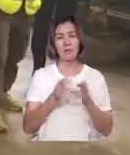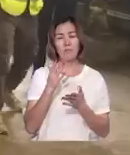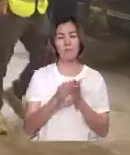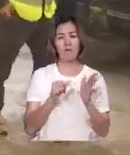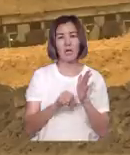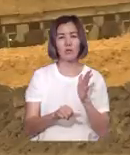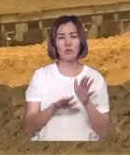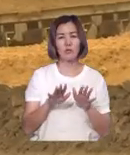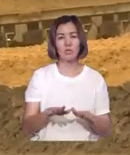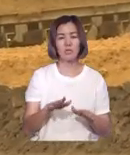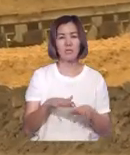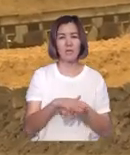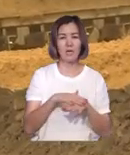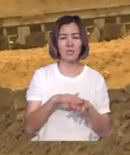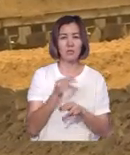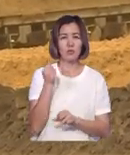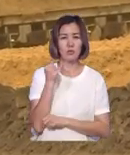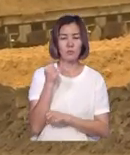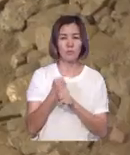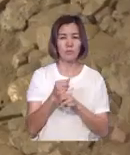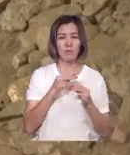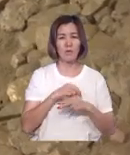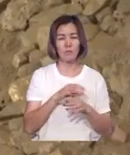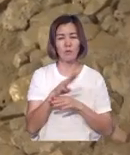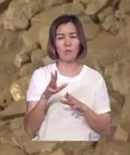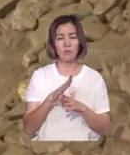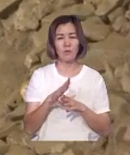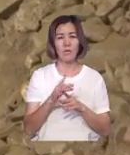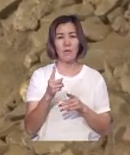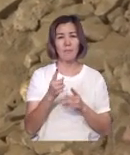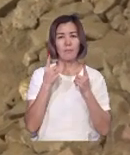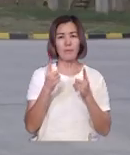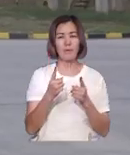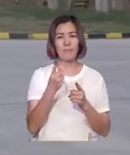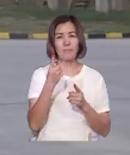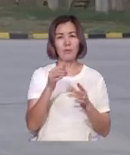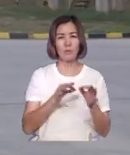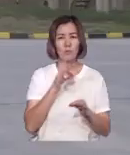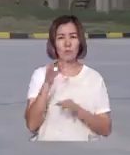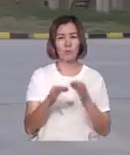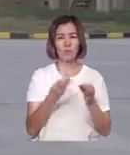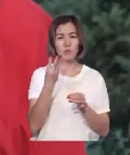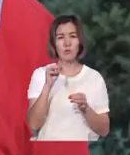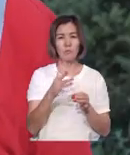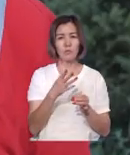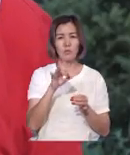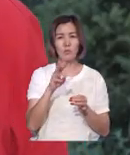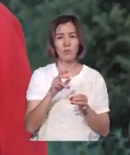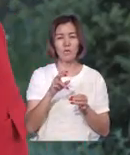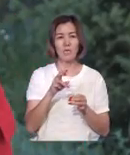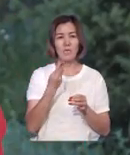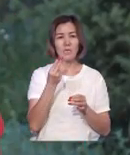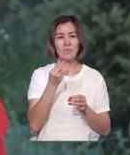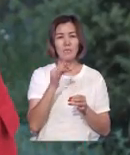600-ге жоқ жергілікті тұрғынды жұмыспен қамтыған. Алып кәсіпорын тәулігіне 3,5 мың тонна цемент өндіреді. Оның